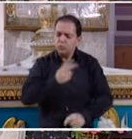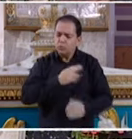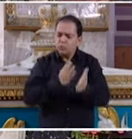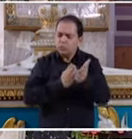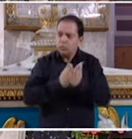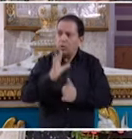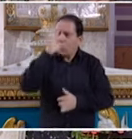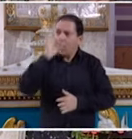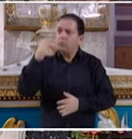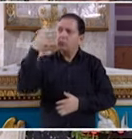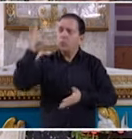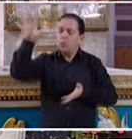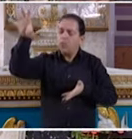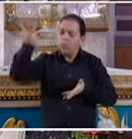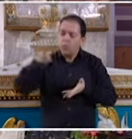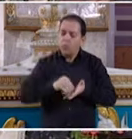αληθείας.